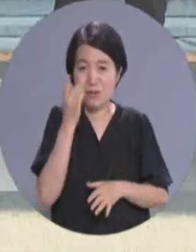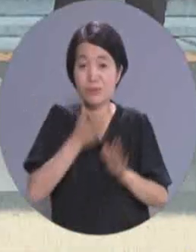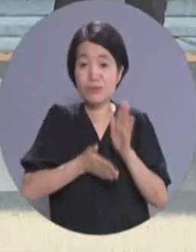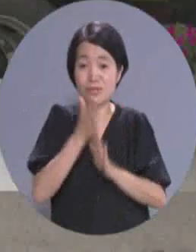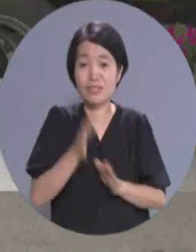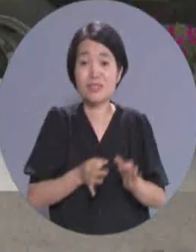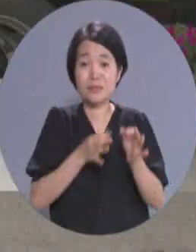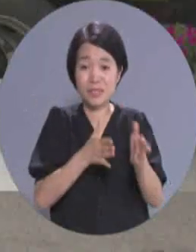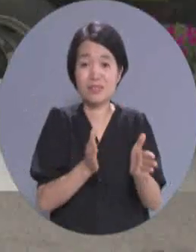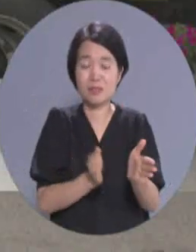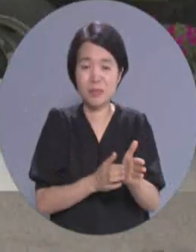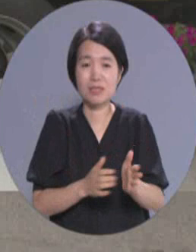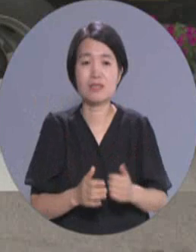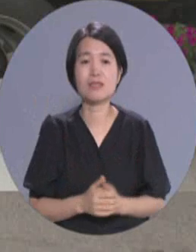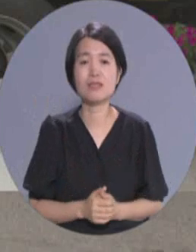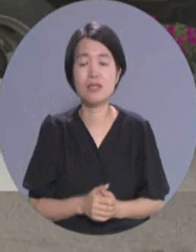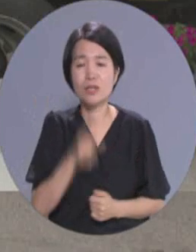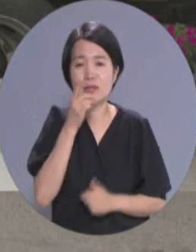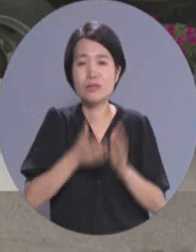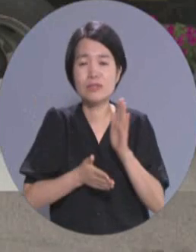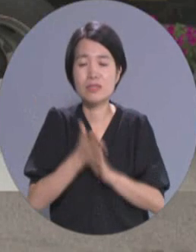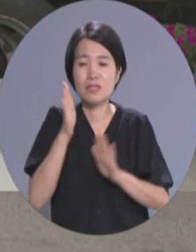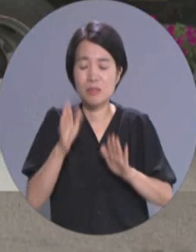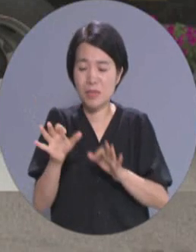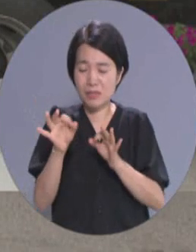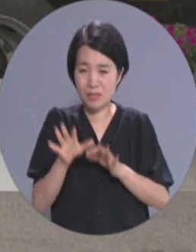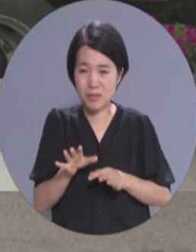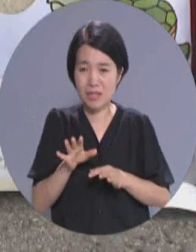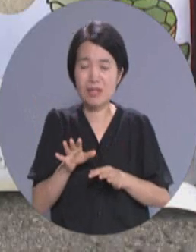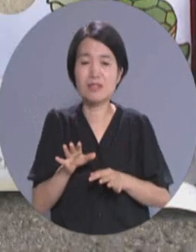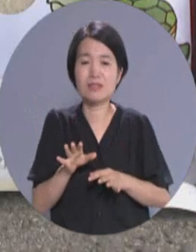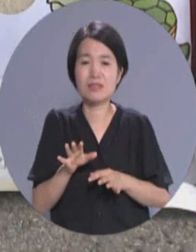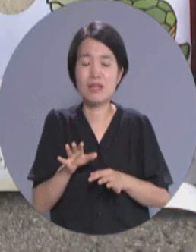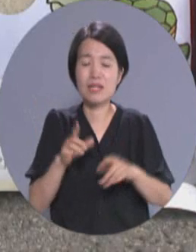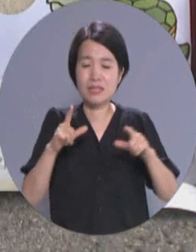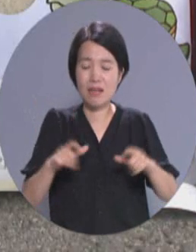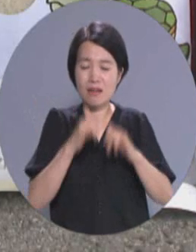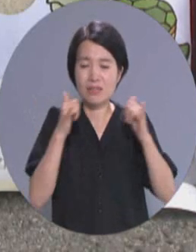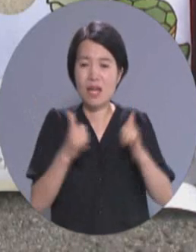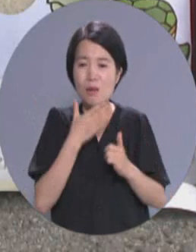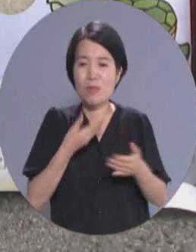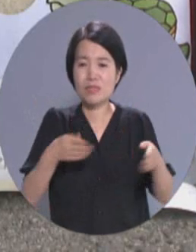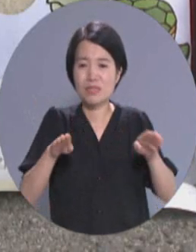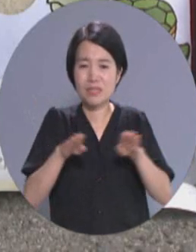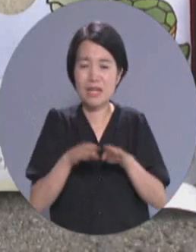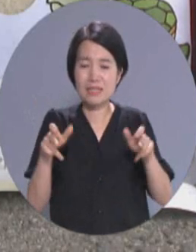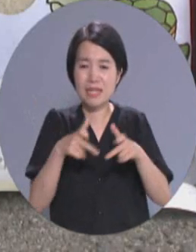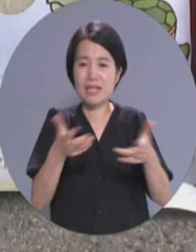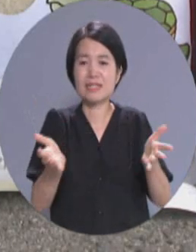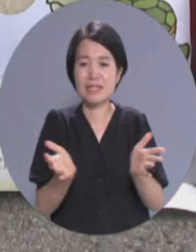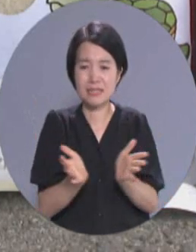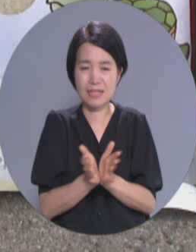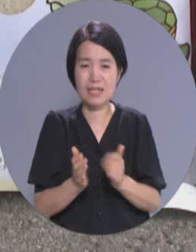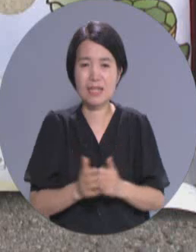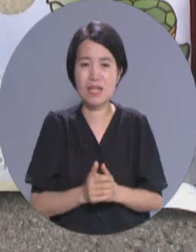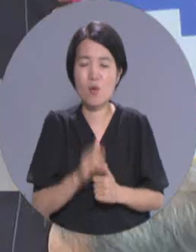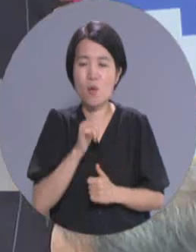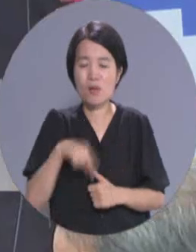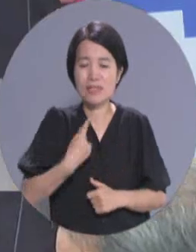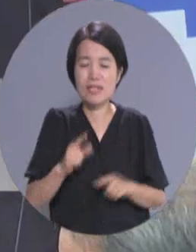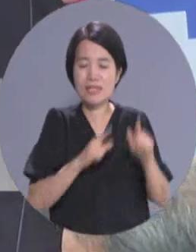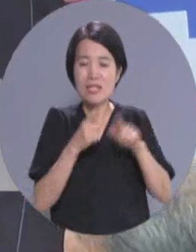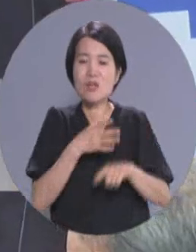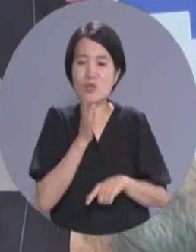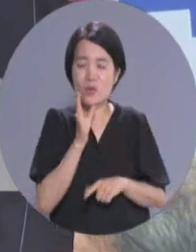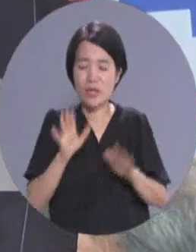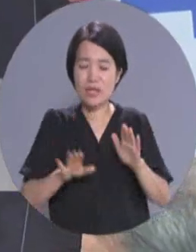여수시에 전달했습니다. 여수시는 이번에 기탁받은 성금을 지역 내 사회복지관과 장애인 단체, 독거노인과